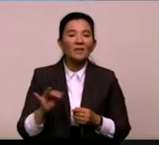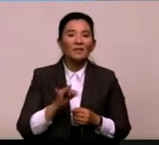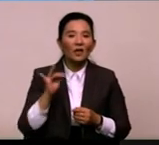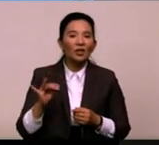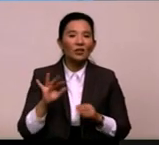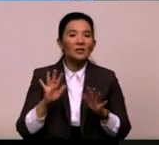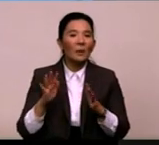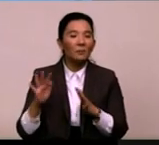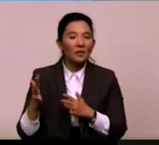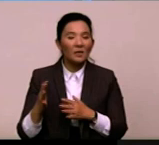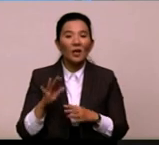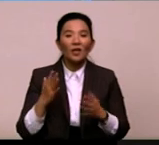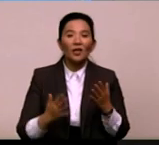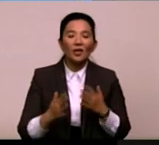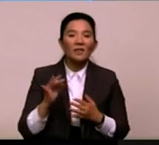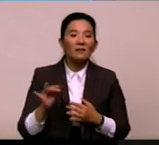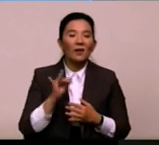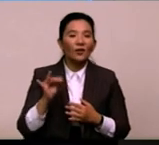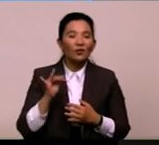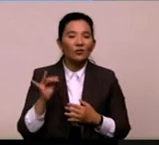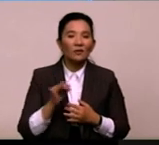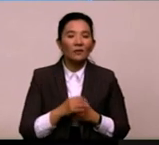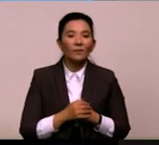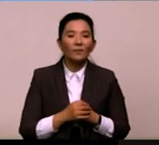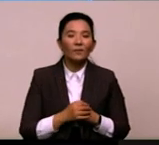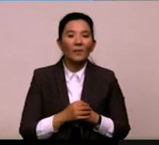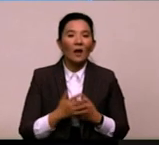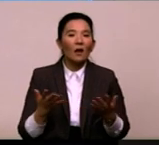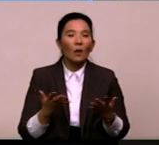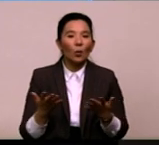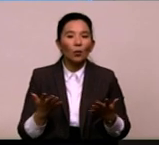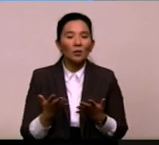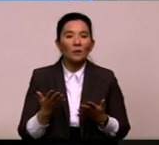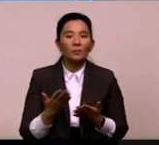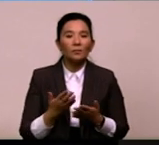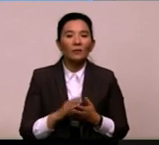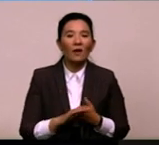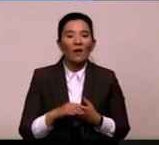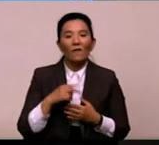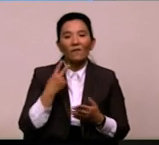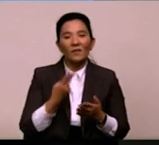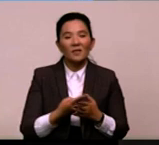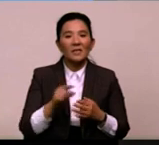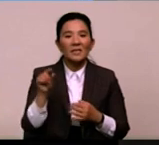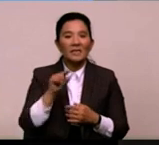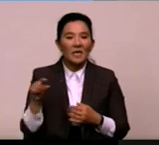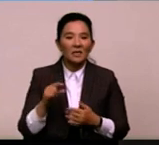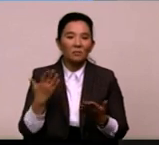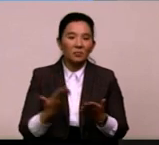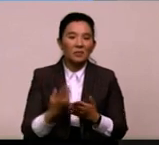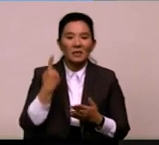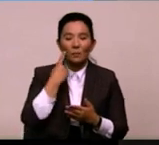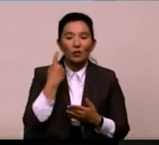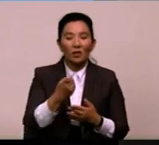историческое событие или же историческое какое-то в виде текста сообщение.